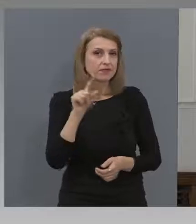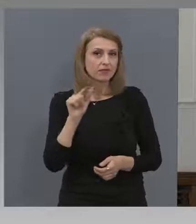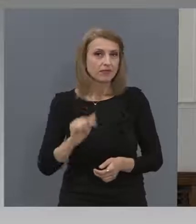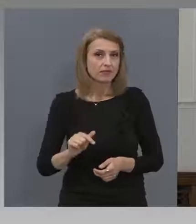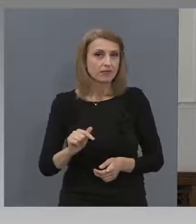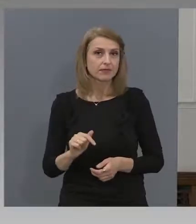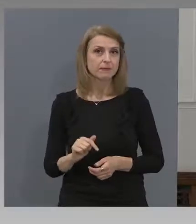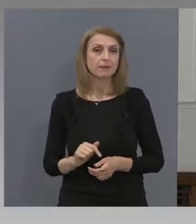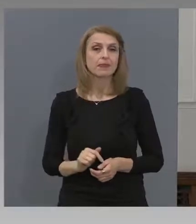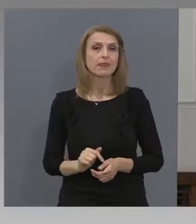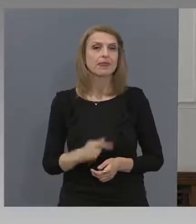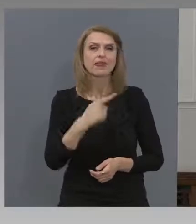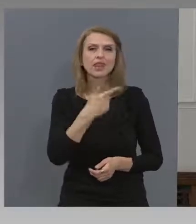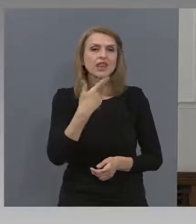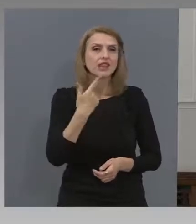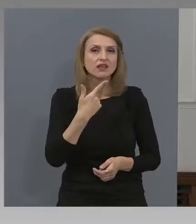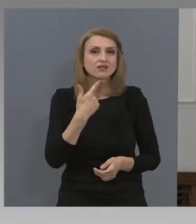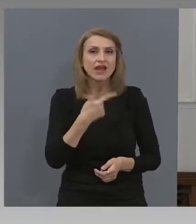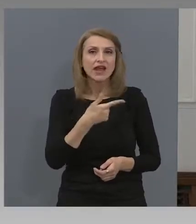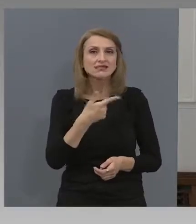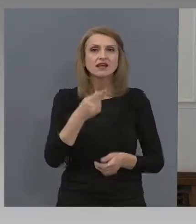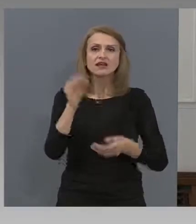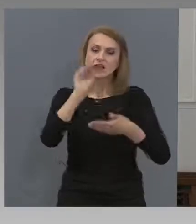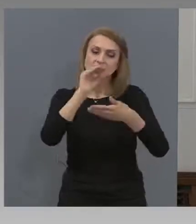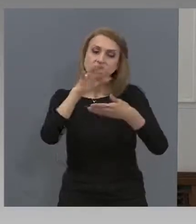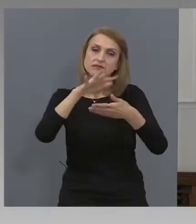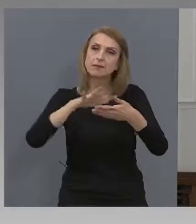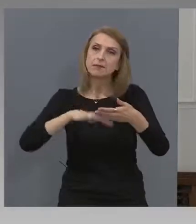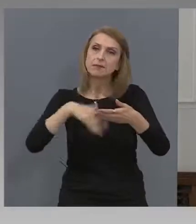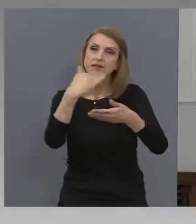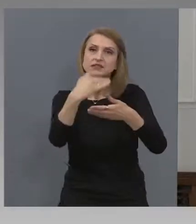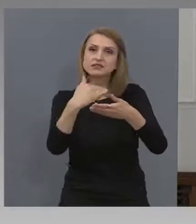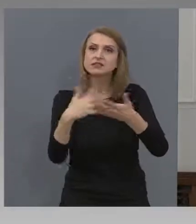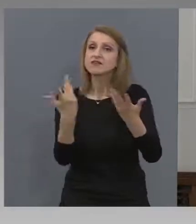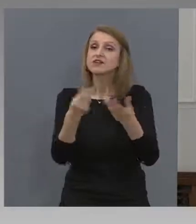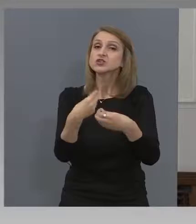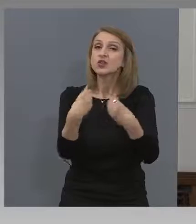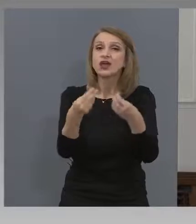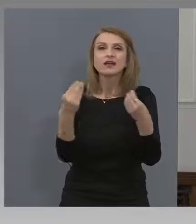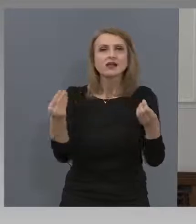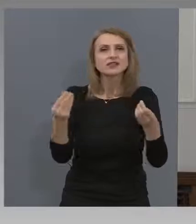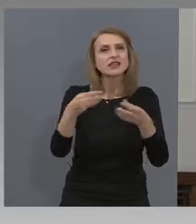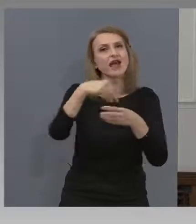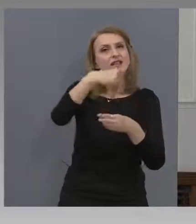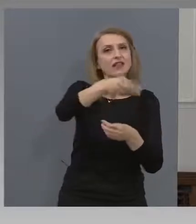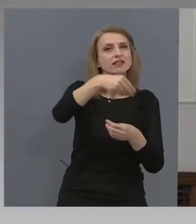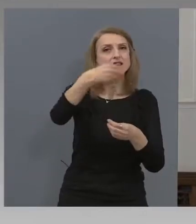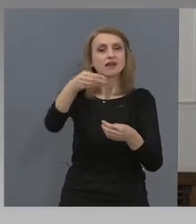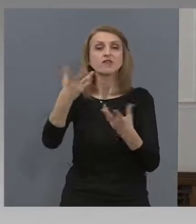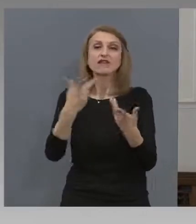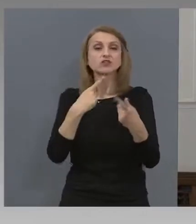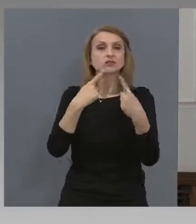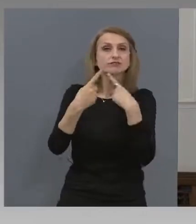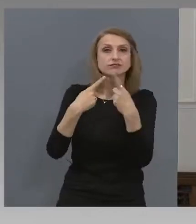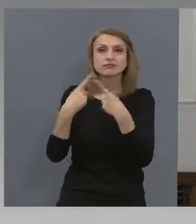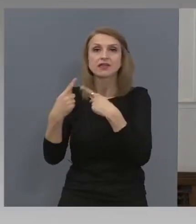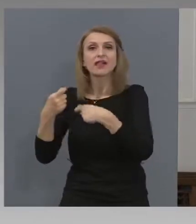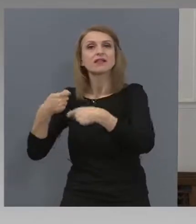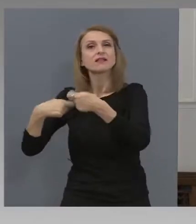е, казахте, че по списъци, които вече са раздадени, се водят контакти с